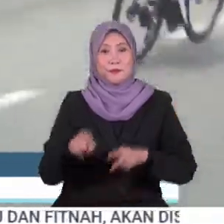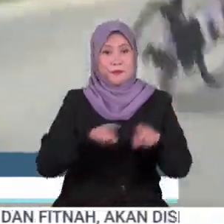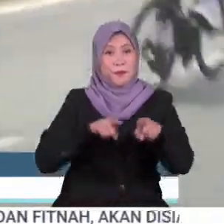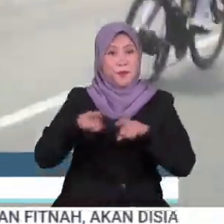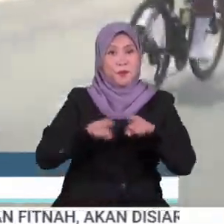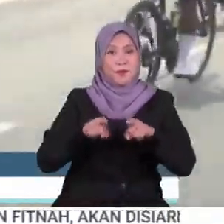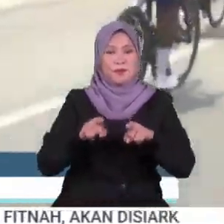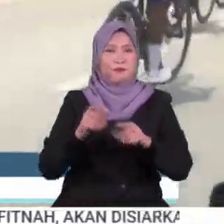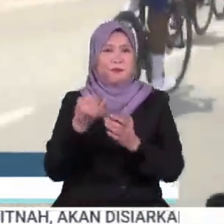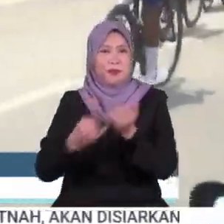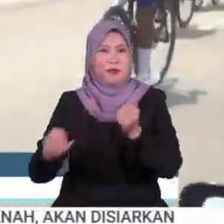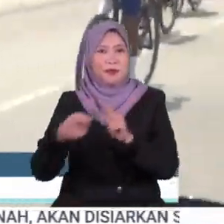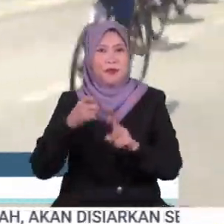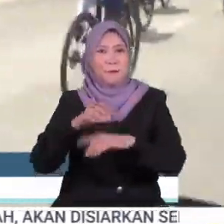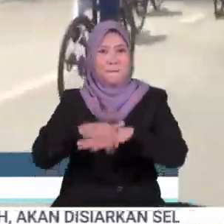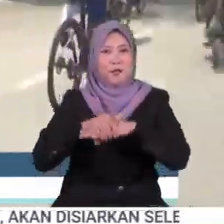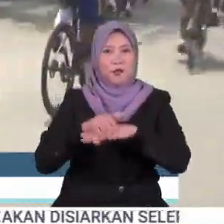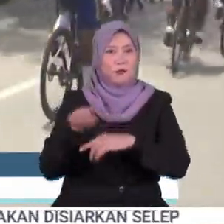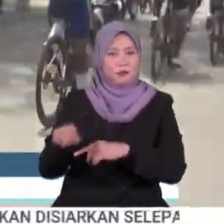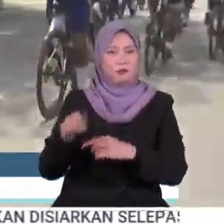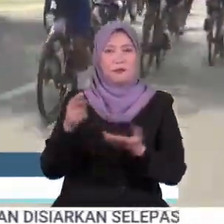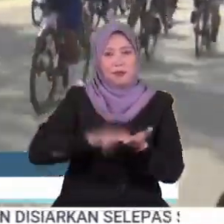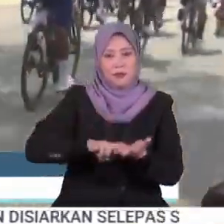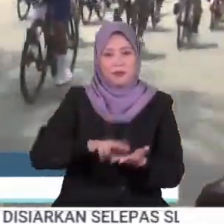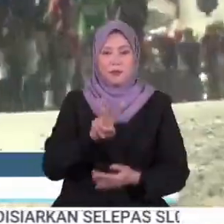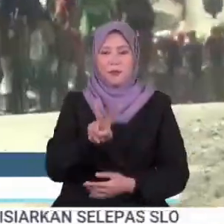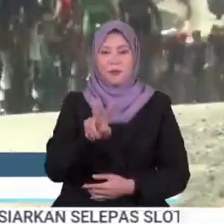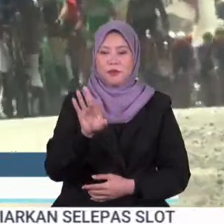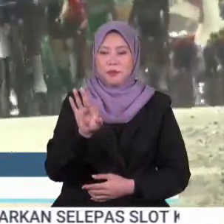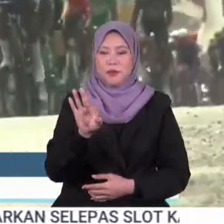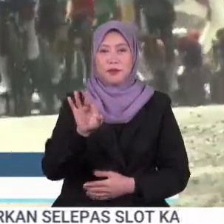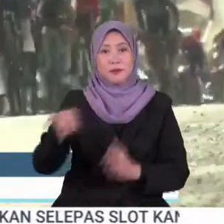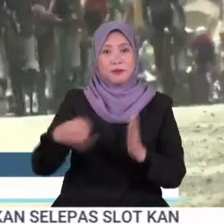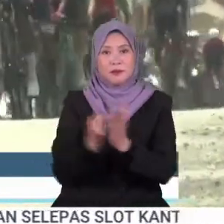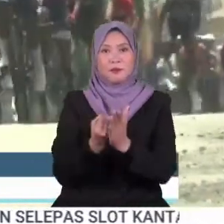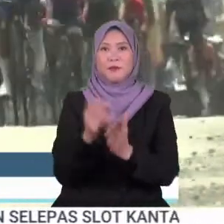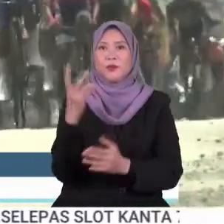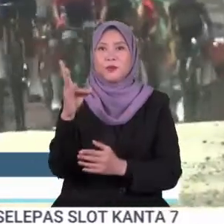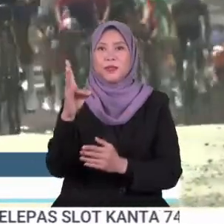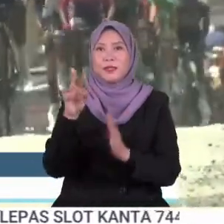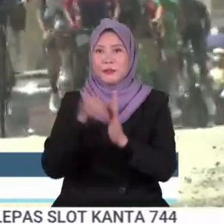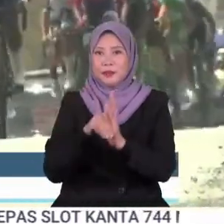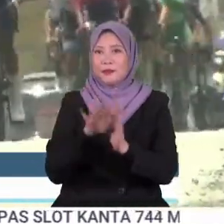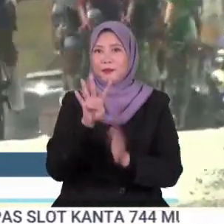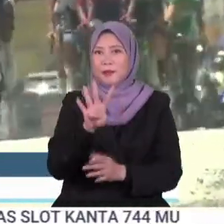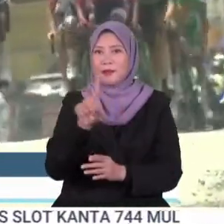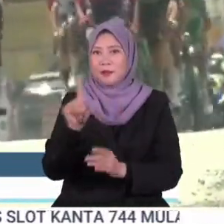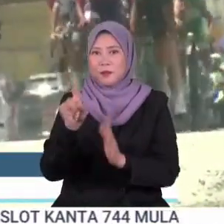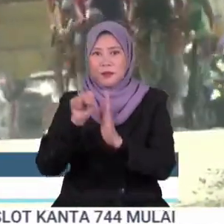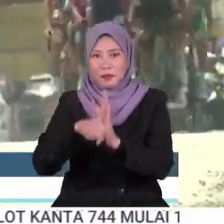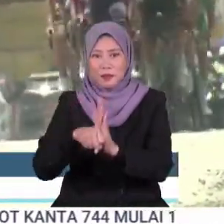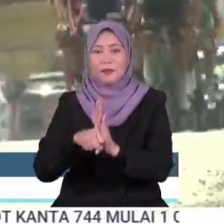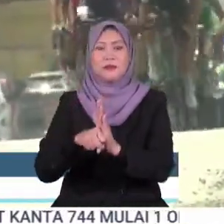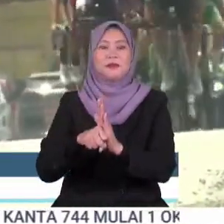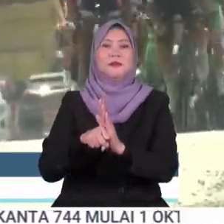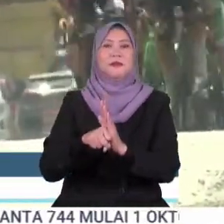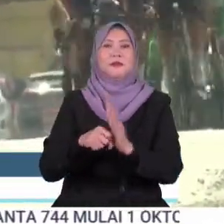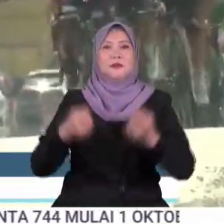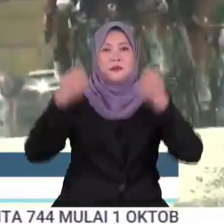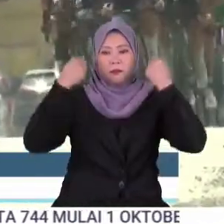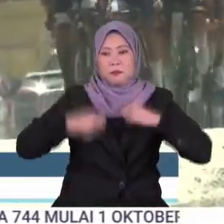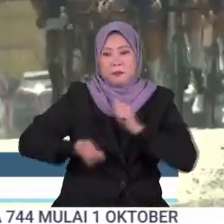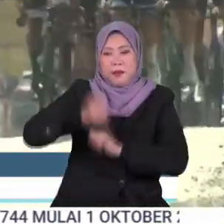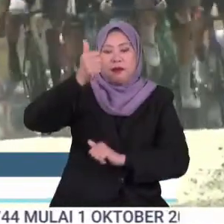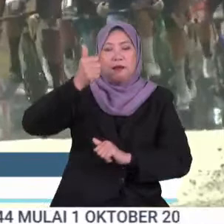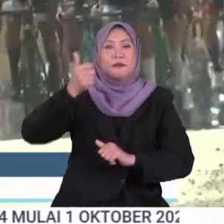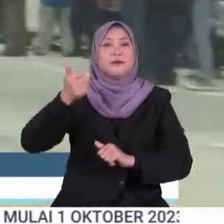Pelumba kelahiran British itu bergelar juara keseluruhan catatan masa 29 jam 17 minit dan 41 saat selepas menyerang jersi hijau